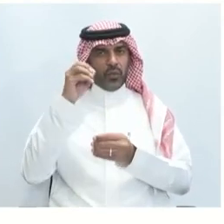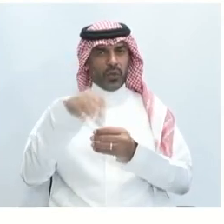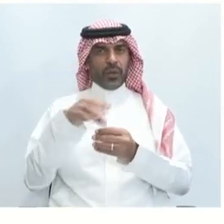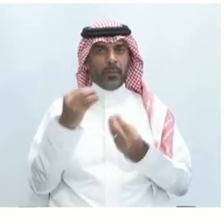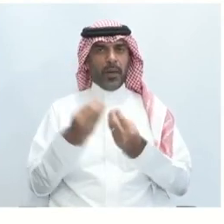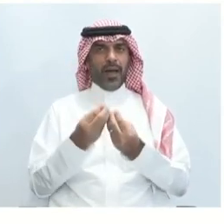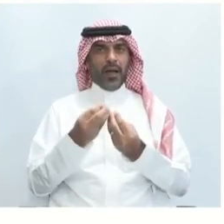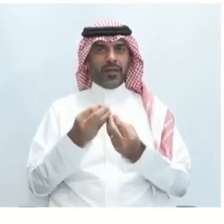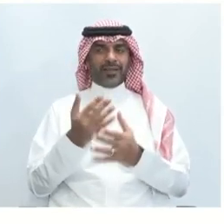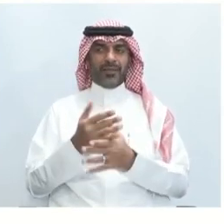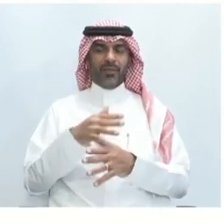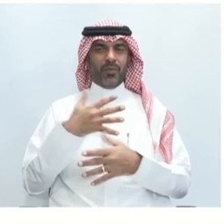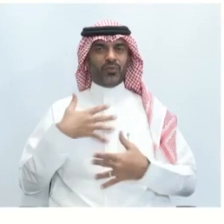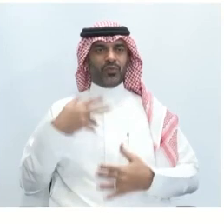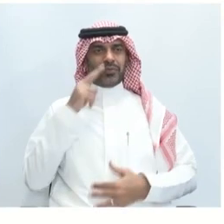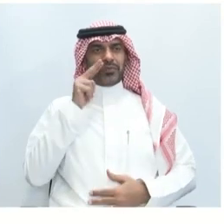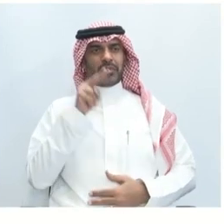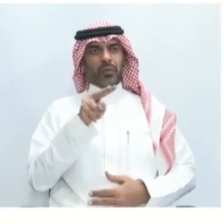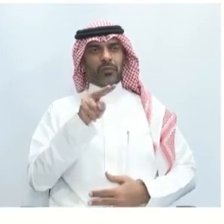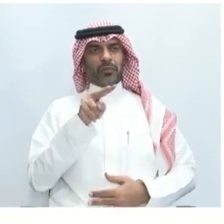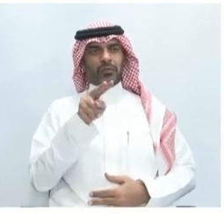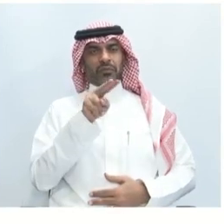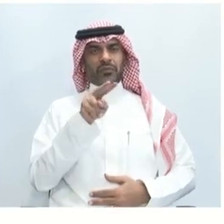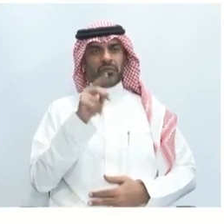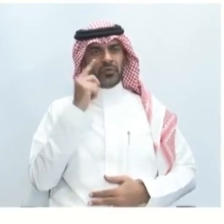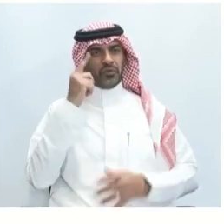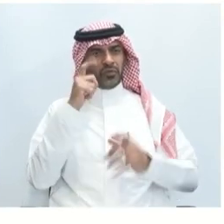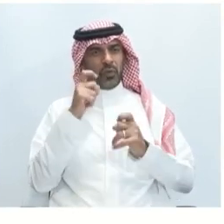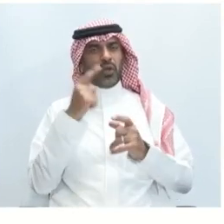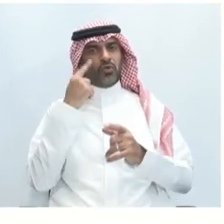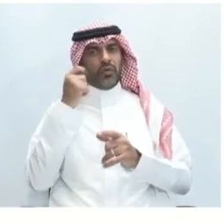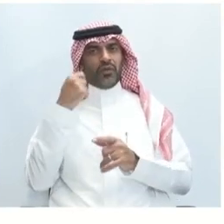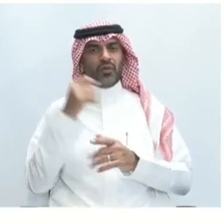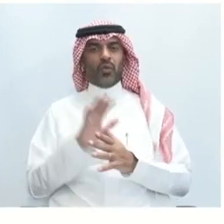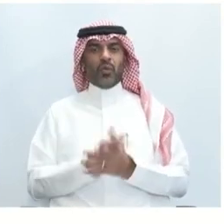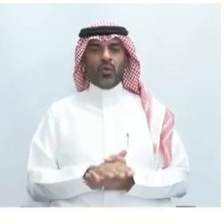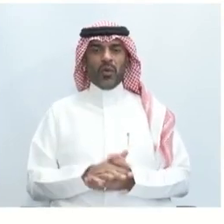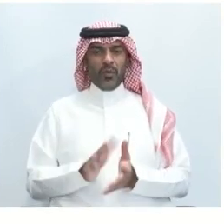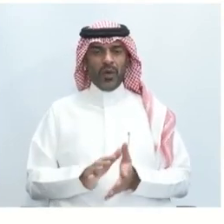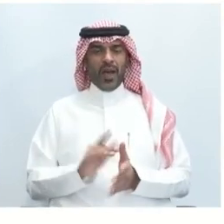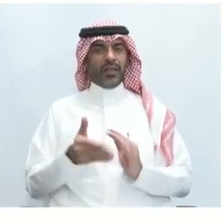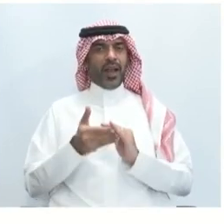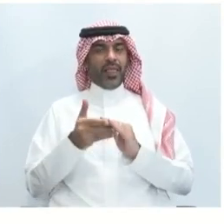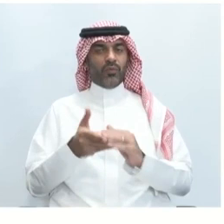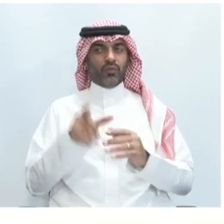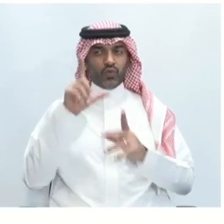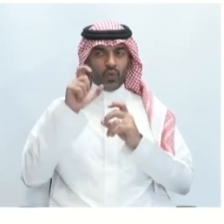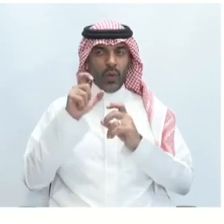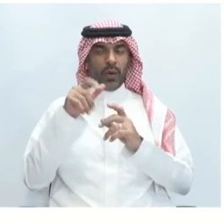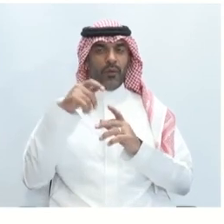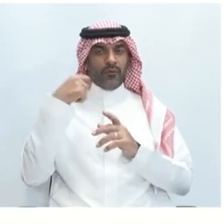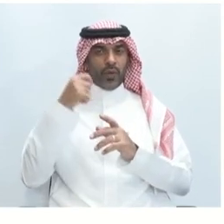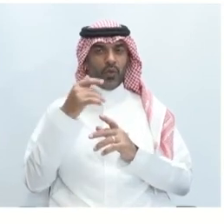حاول ان تضبط حجم كل صوره وموضعها لمساعده القارئ على فهم النص وايضا يجعل ذلك المستند